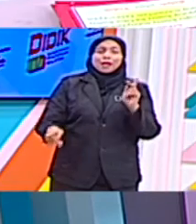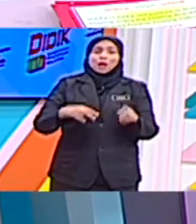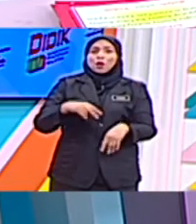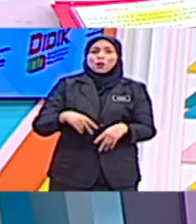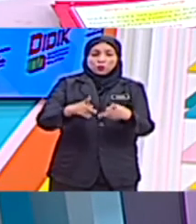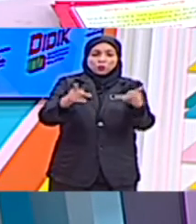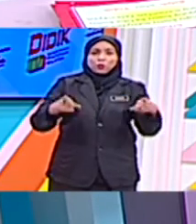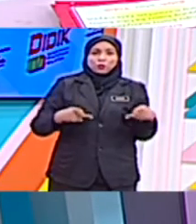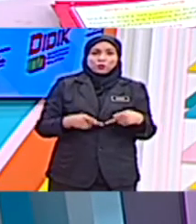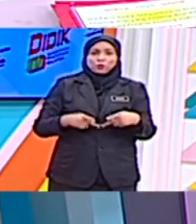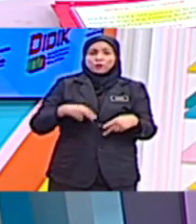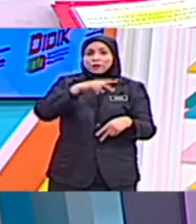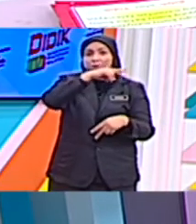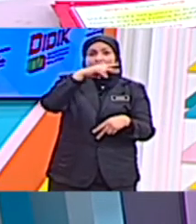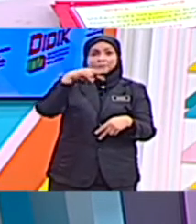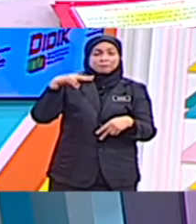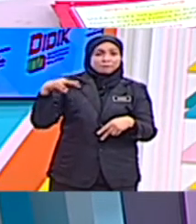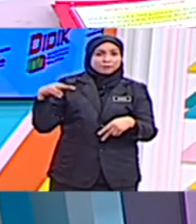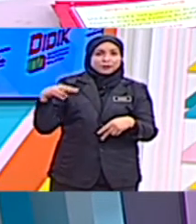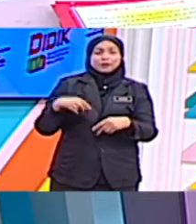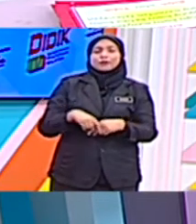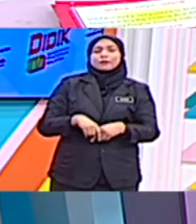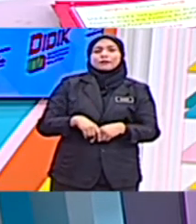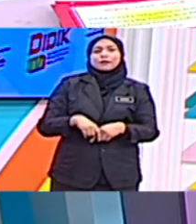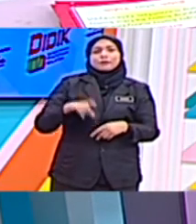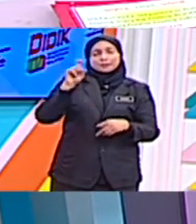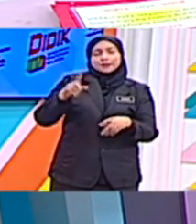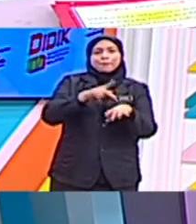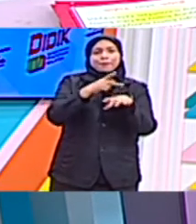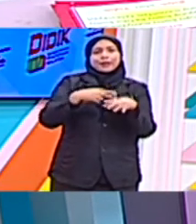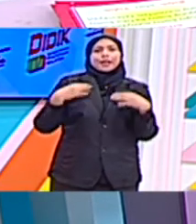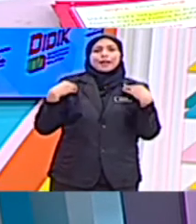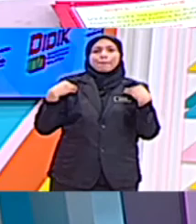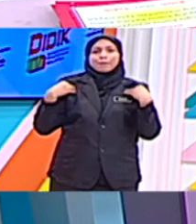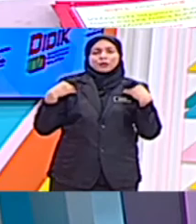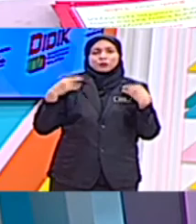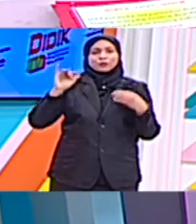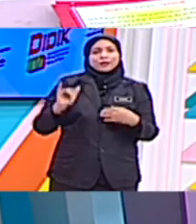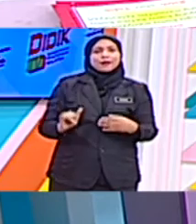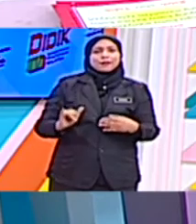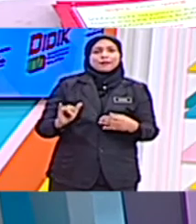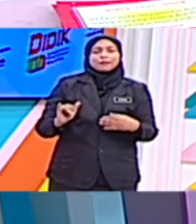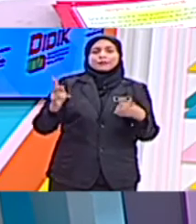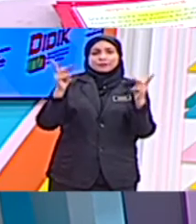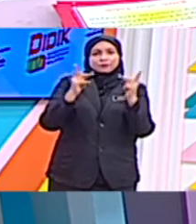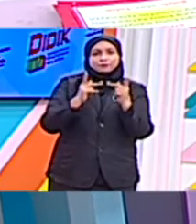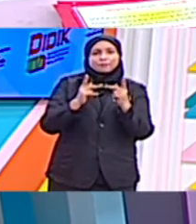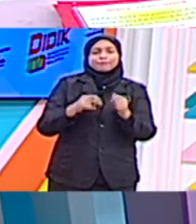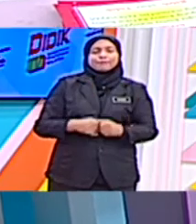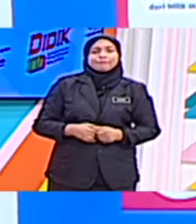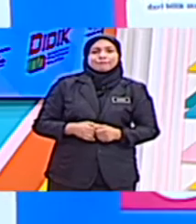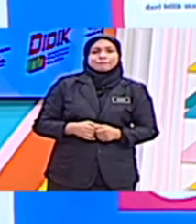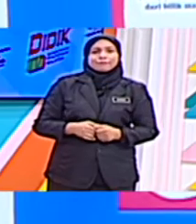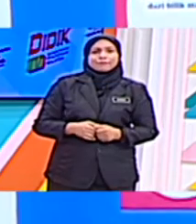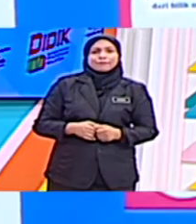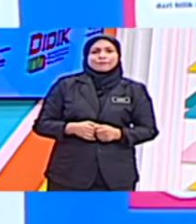pakailah pakaian yang sesuai di kolam renang tu, okey. Ataupun bila salin baju di mana-mana tutuplah. Okey, kena ingat juga